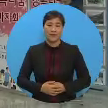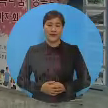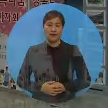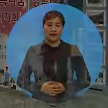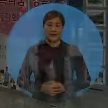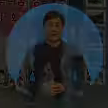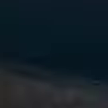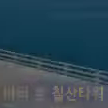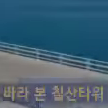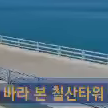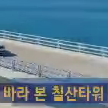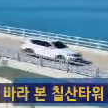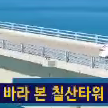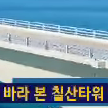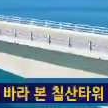김동진입니다.